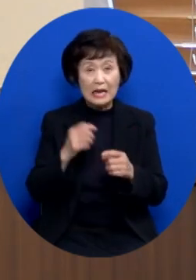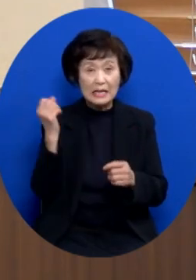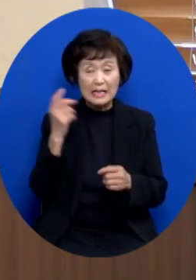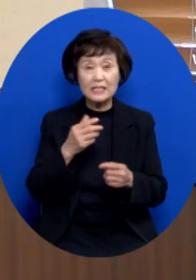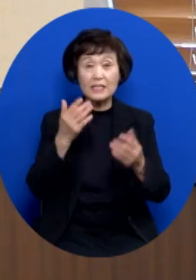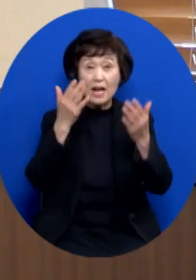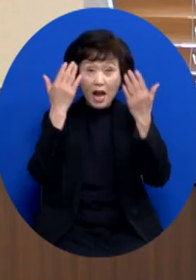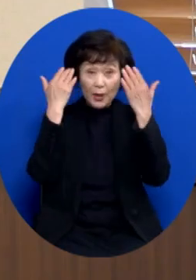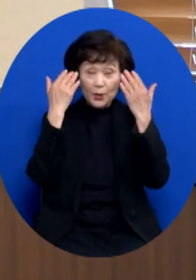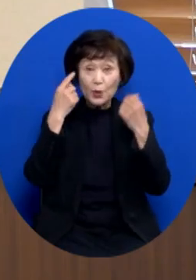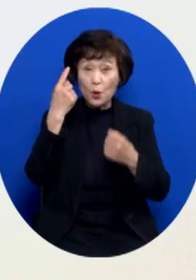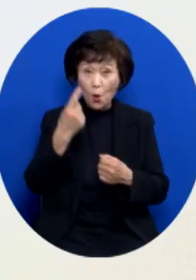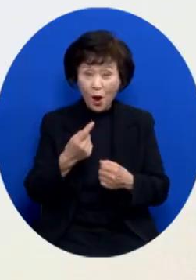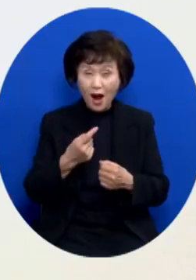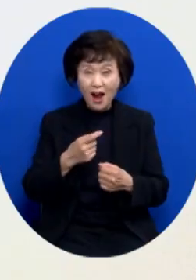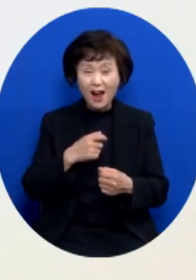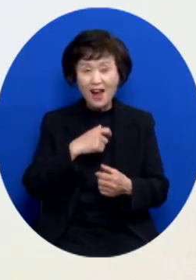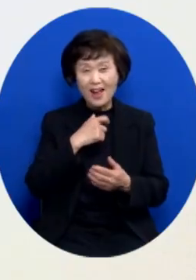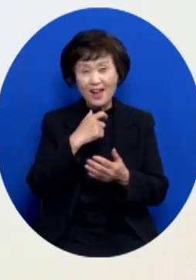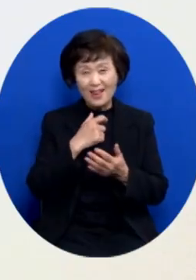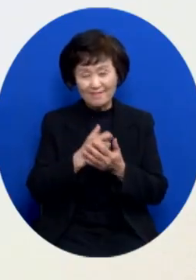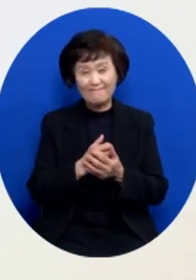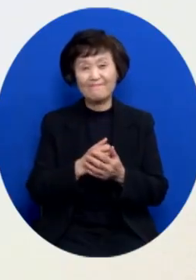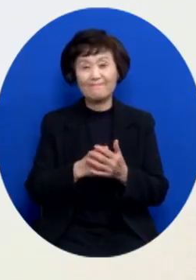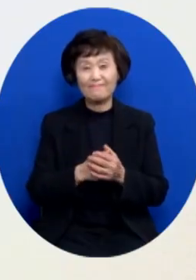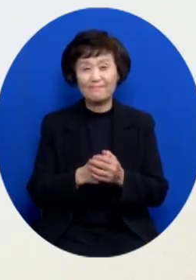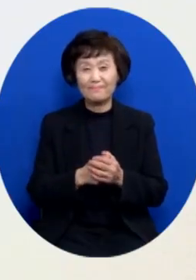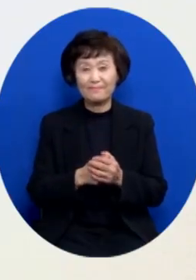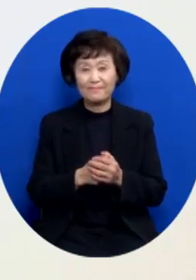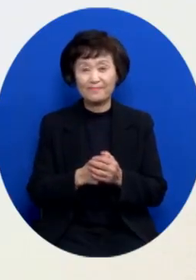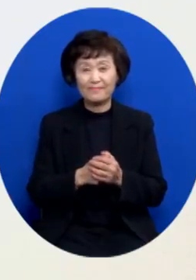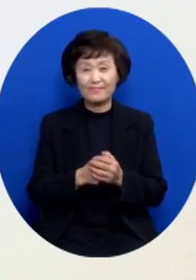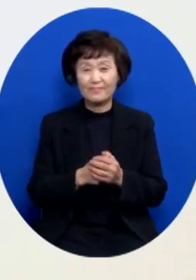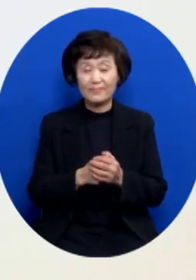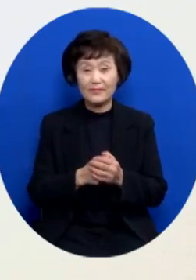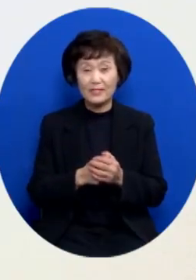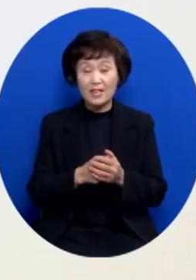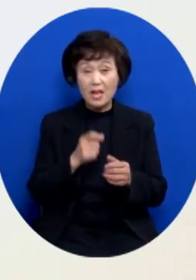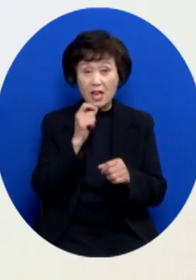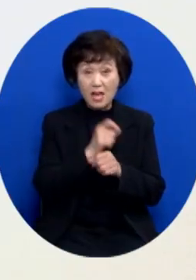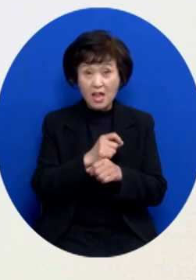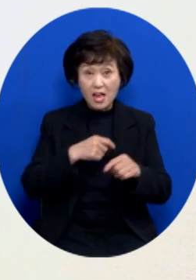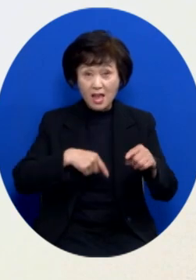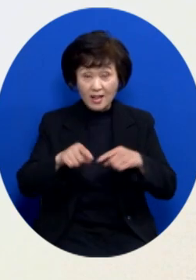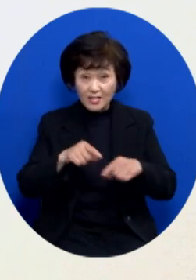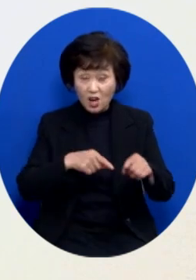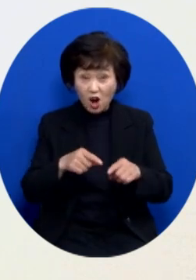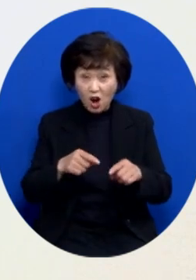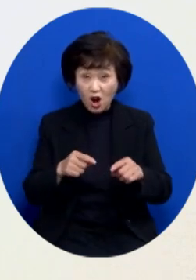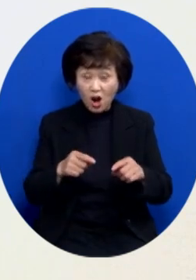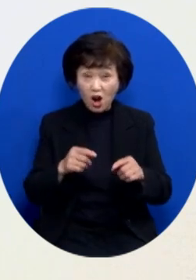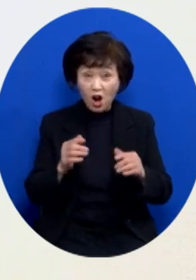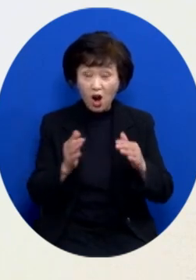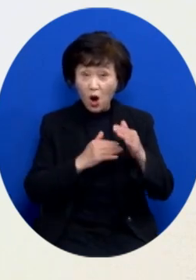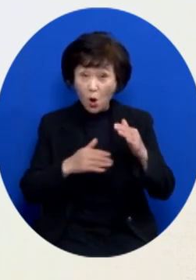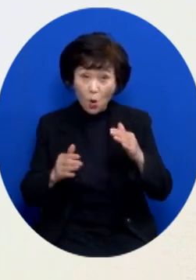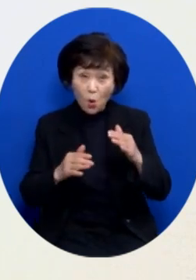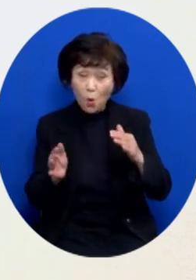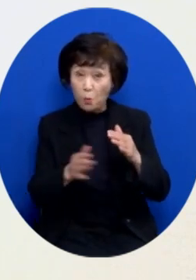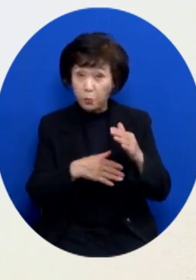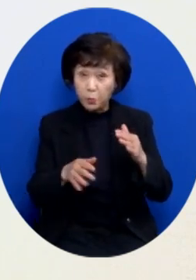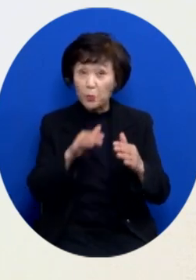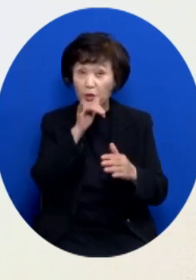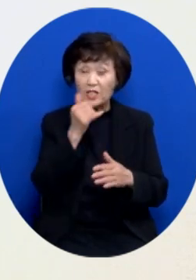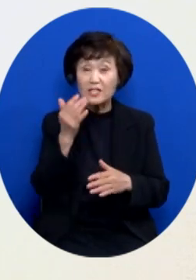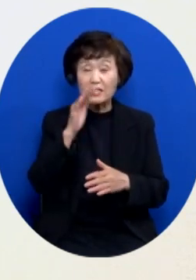돌아오니까 감회가 큽니다. 네. 그만큼 어떤 행정 공백이 있었잖아요. 네. 그만큼 굉장히 하실 역할도